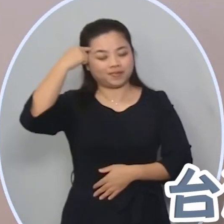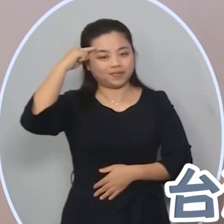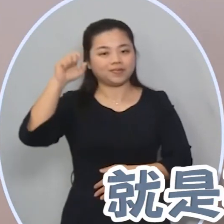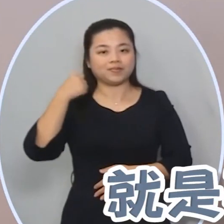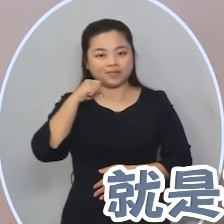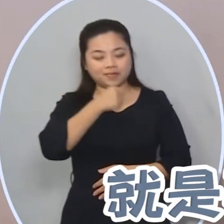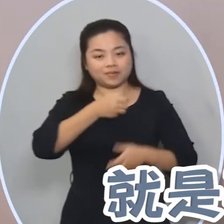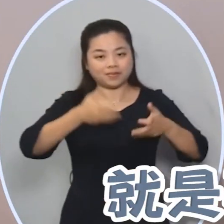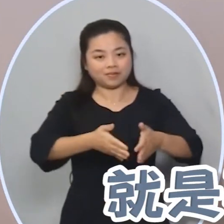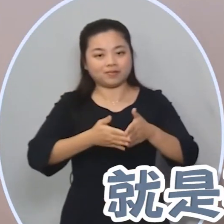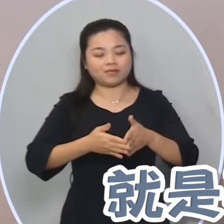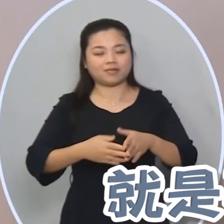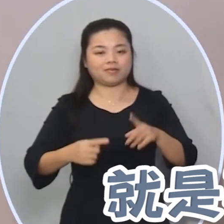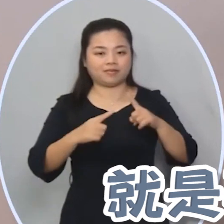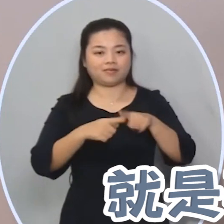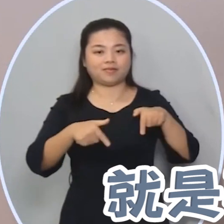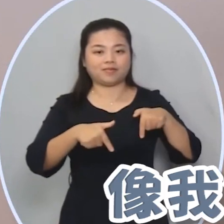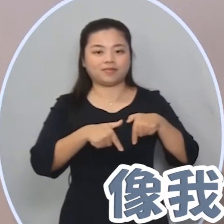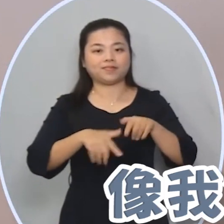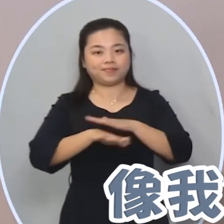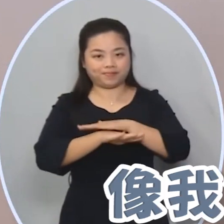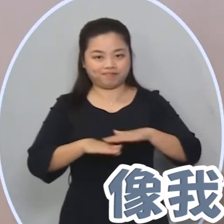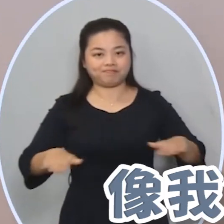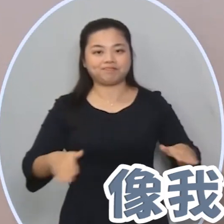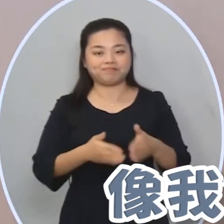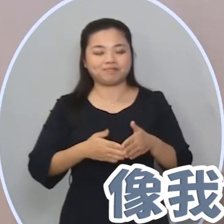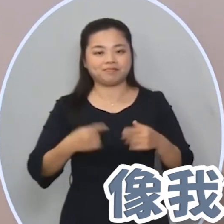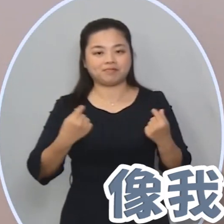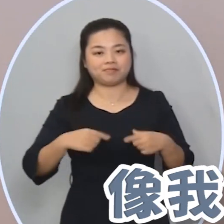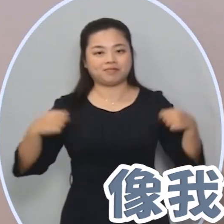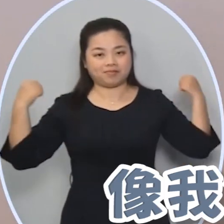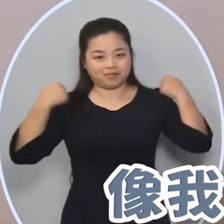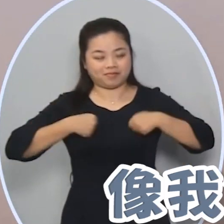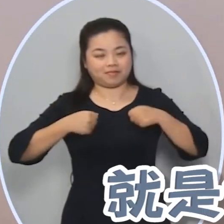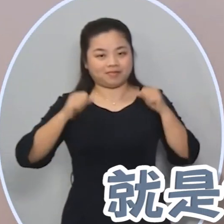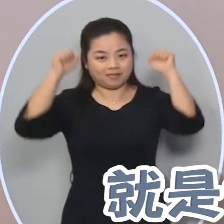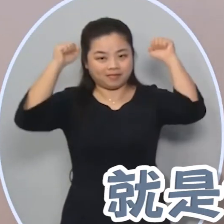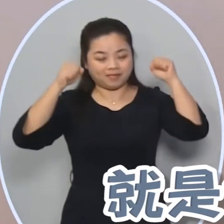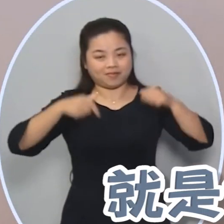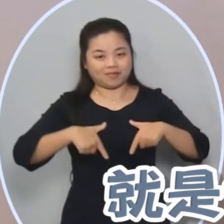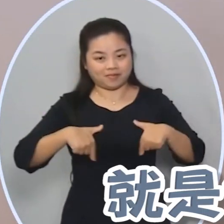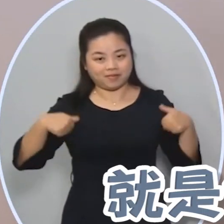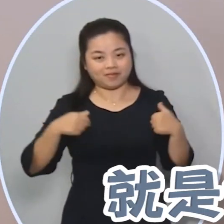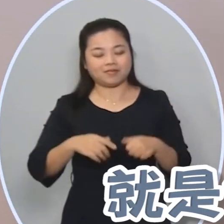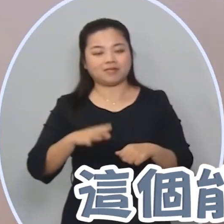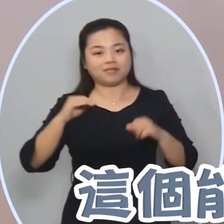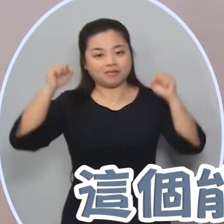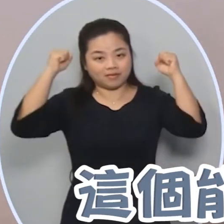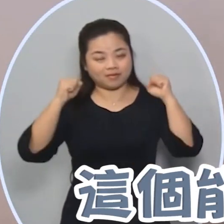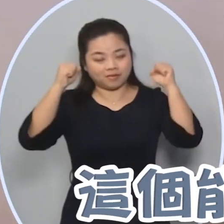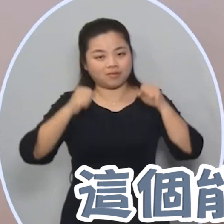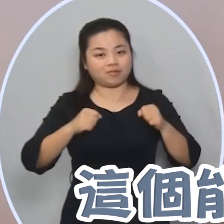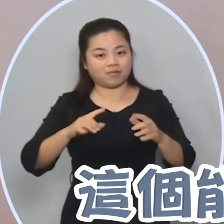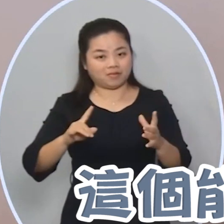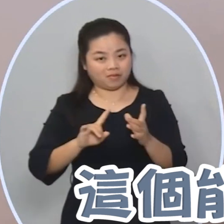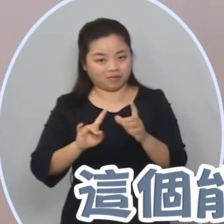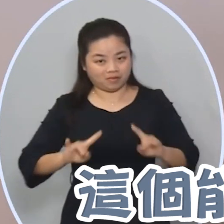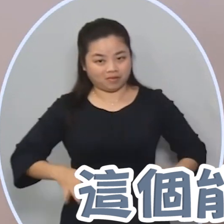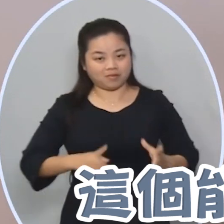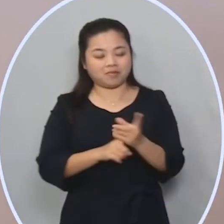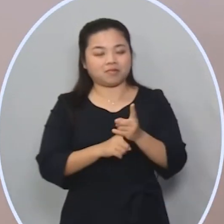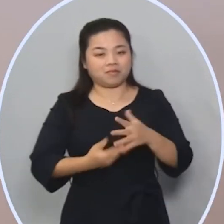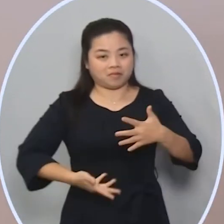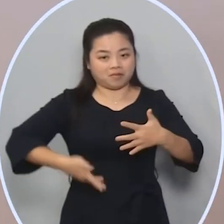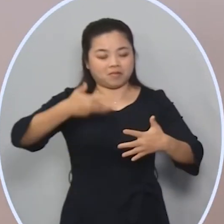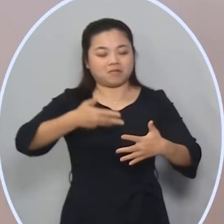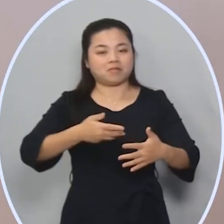重要啊，就是人要把人心稳定下来。像我穿这个运动内衣啊，就是代表一种运动的精神，这个能够提升国民的这